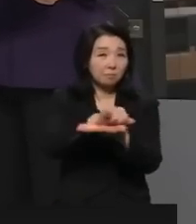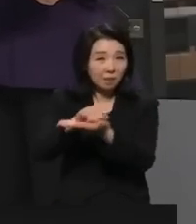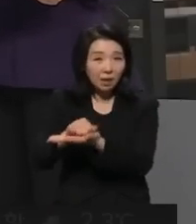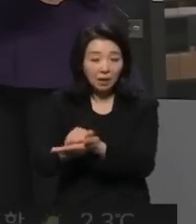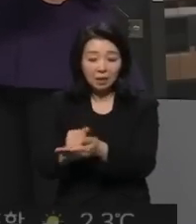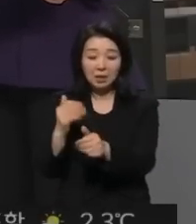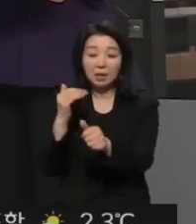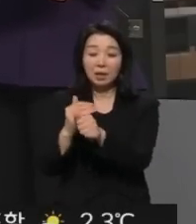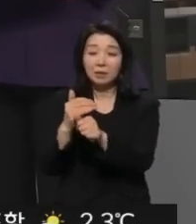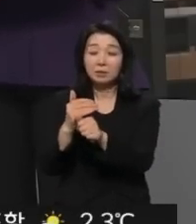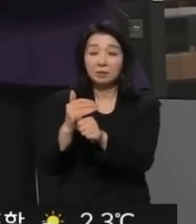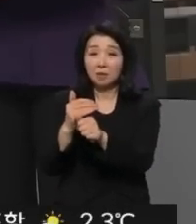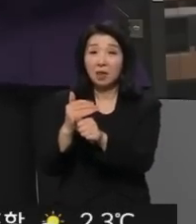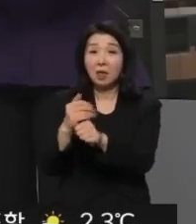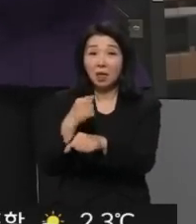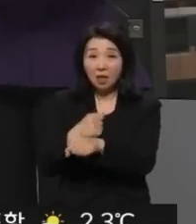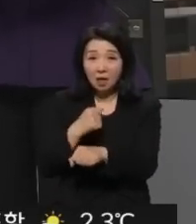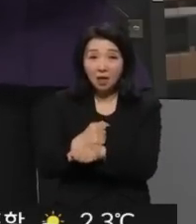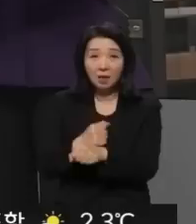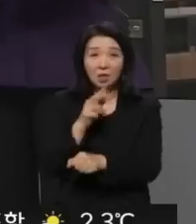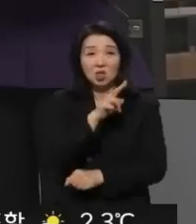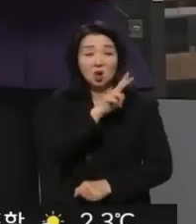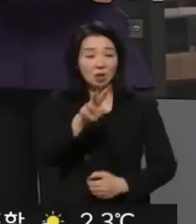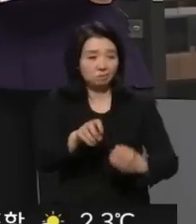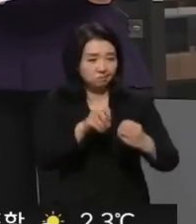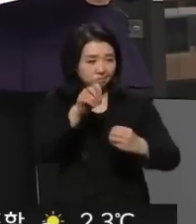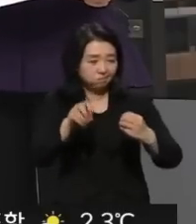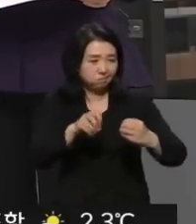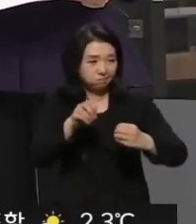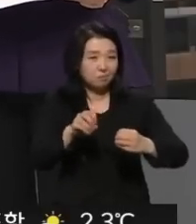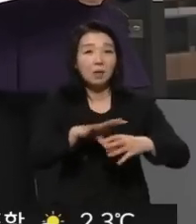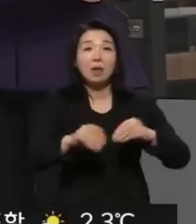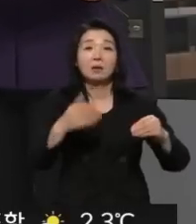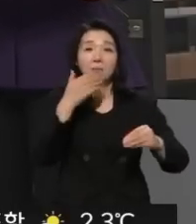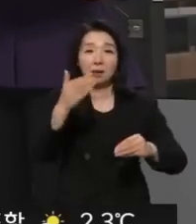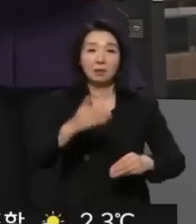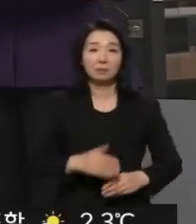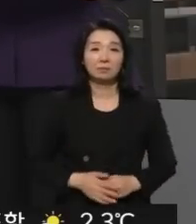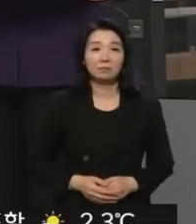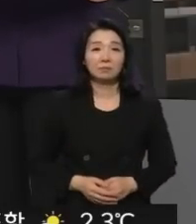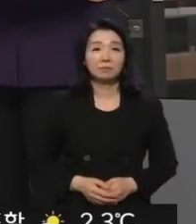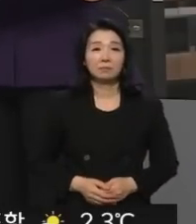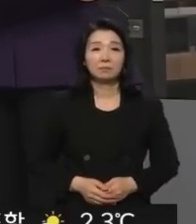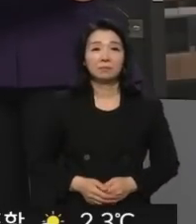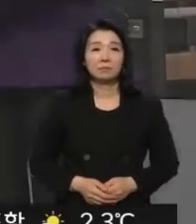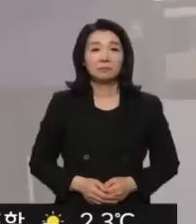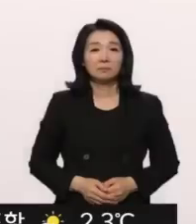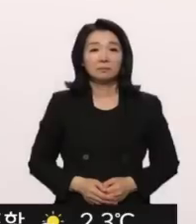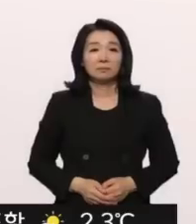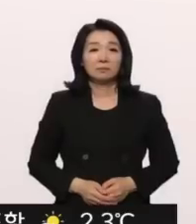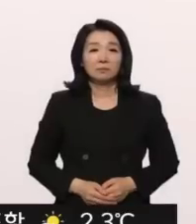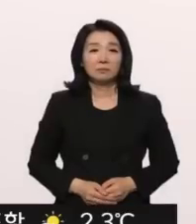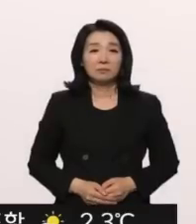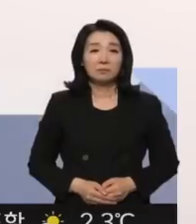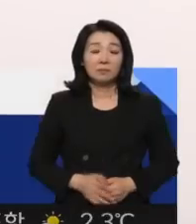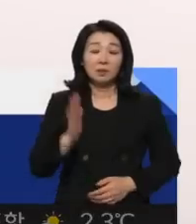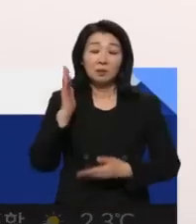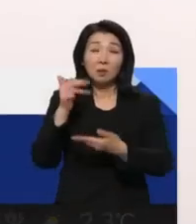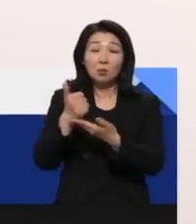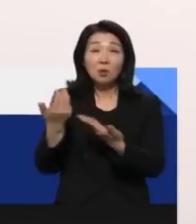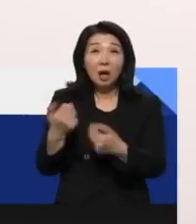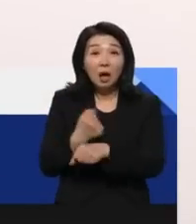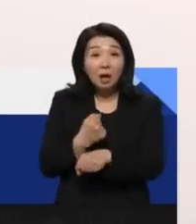장관을 해임하면 여야 간의 강대강 대치에서 실마리를 찾을 수 있다는 겁니다. 대통령이 해야 할